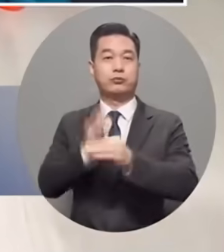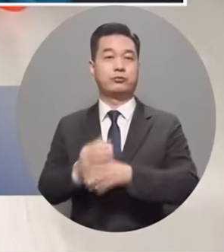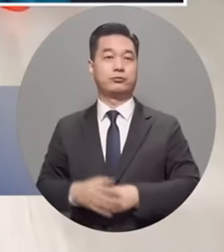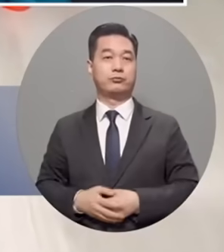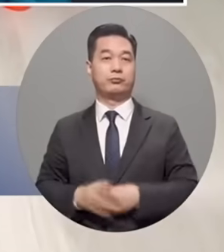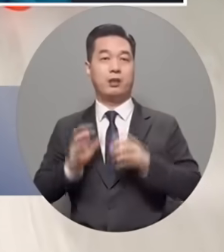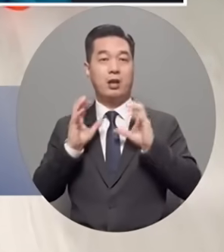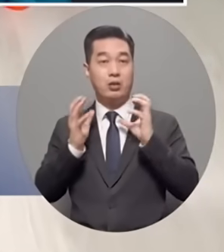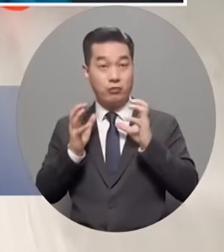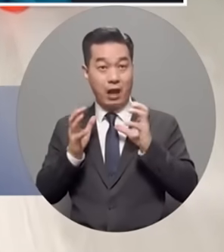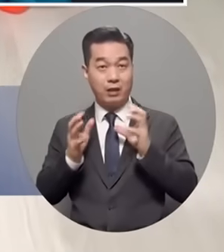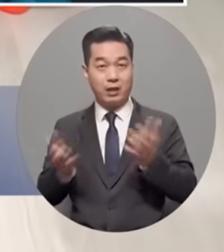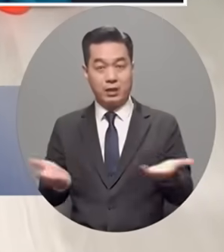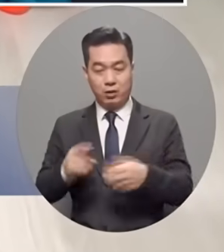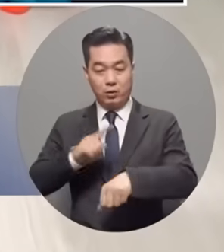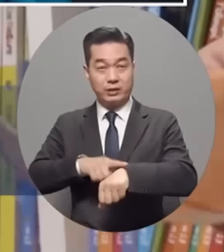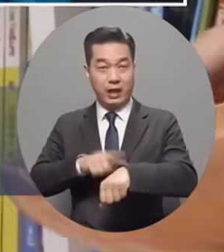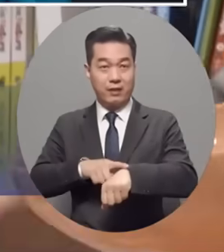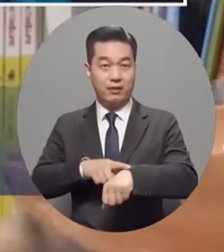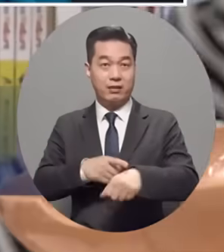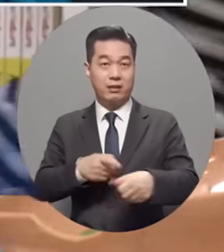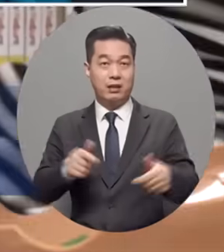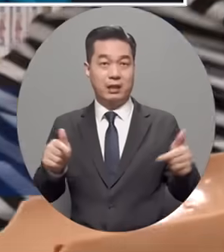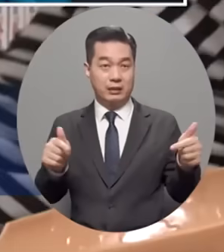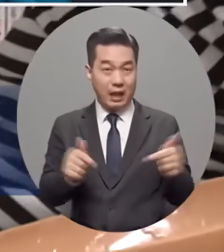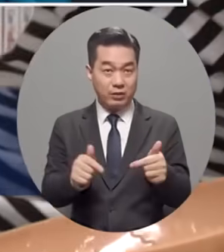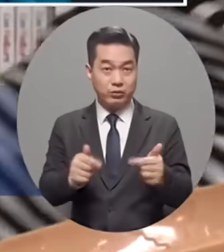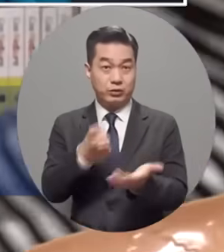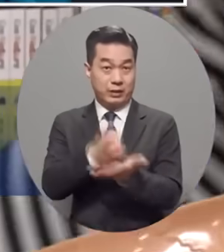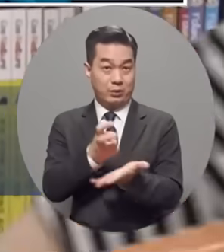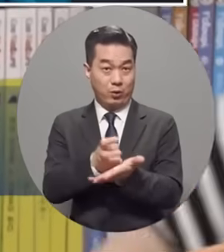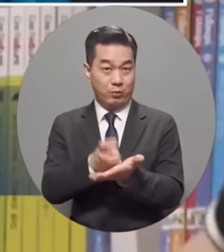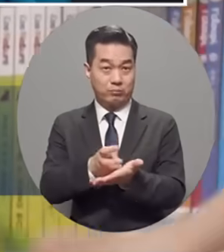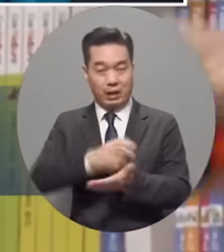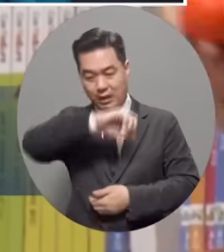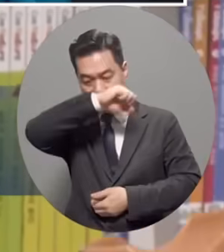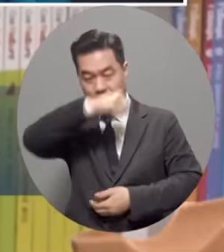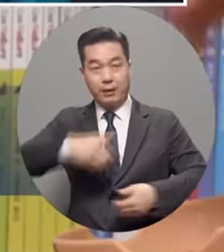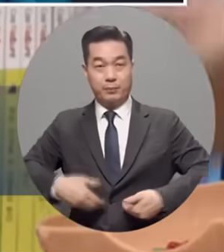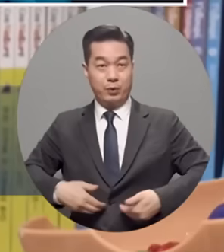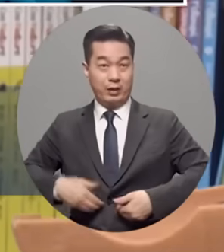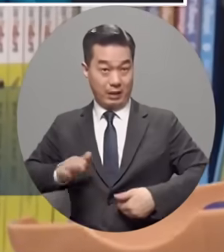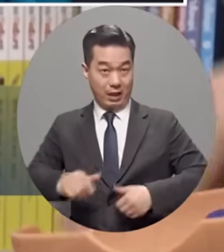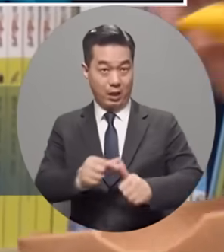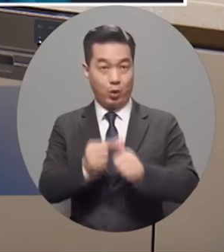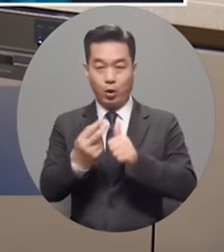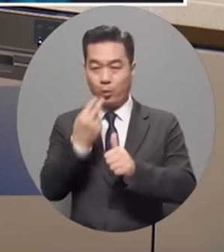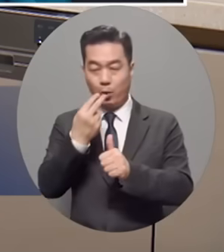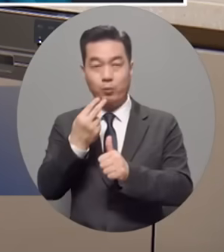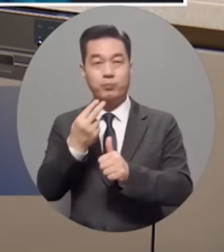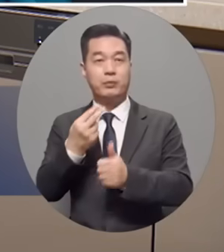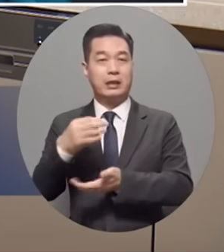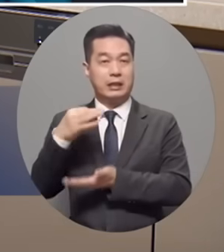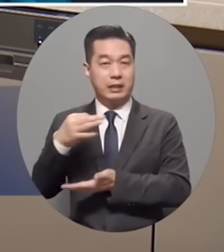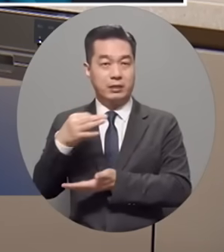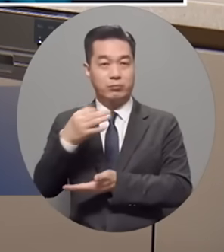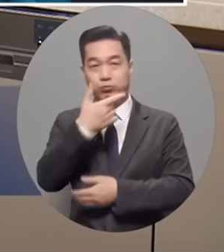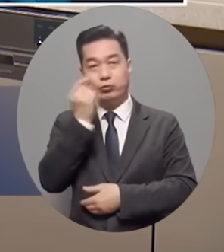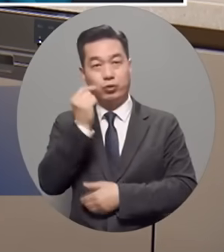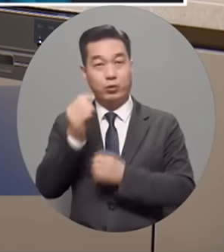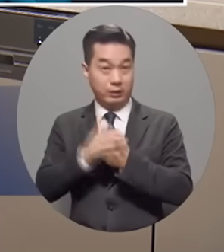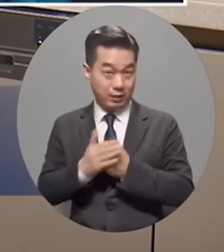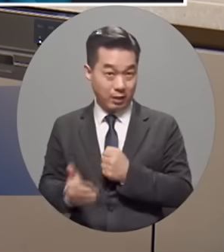근로시간 단축이나 이 제도를 확대를 하려면 재정이 드는데 그게 고용보험 기금 여력이 없어서 다른 이제